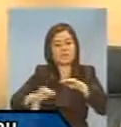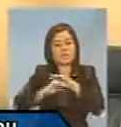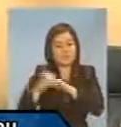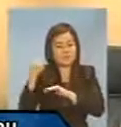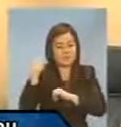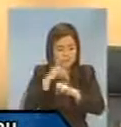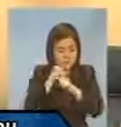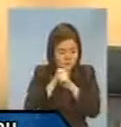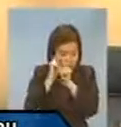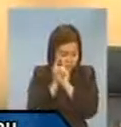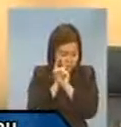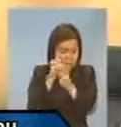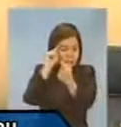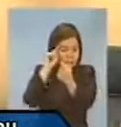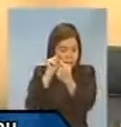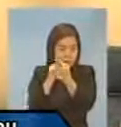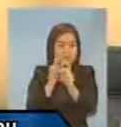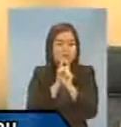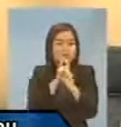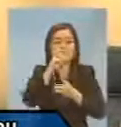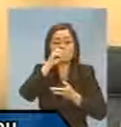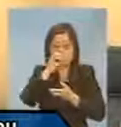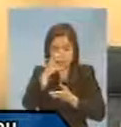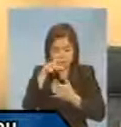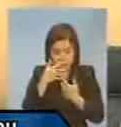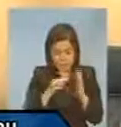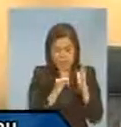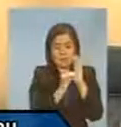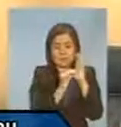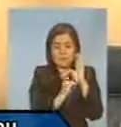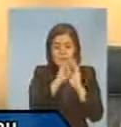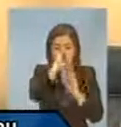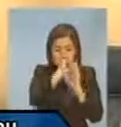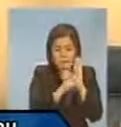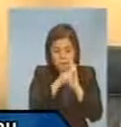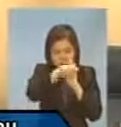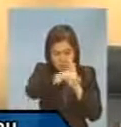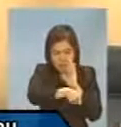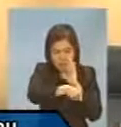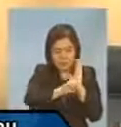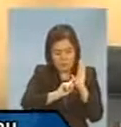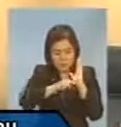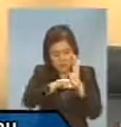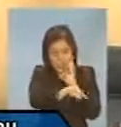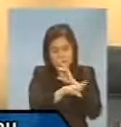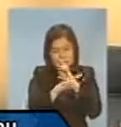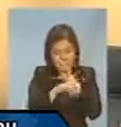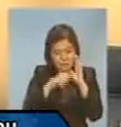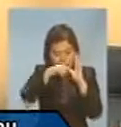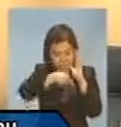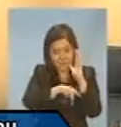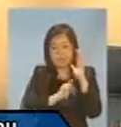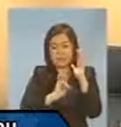กว่าคำนวณแล้วเนี่ยมันทำให้สิ้นเปลืองไฟแค่ 1% ไม่ได้ถึง 5% อย่างที่คุณกนกตั้งข้อสังเกตน